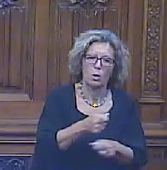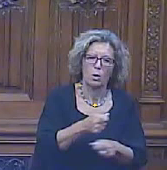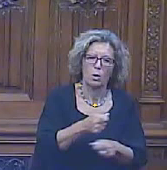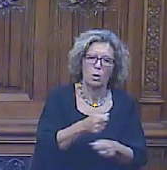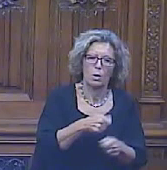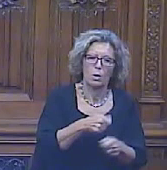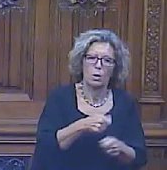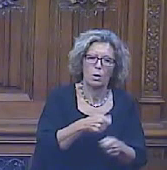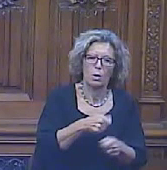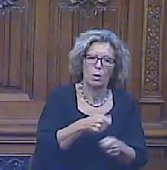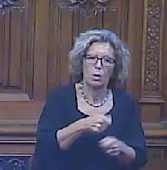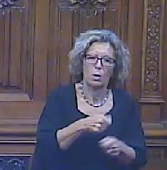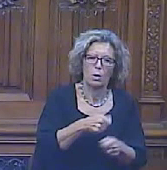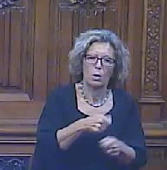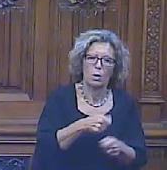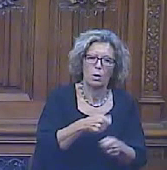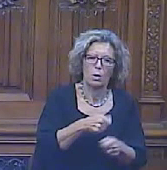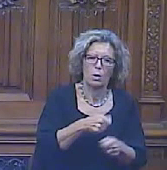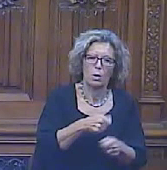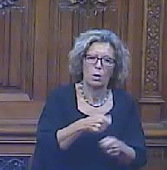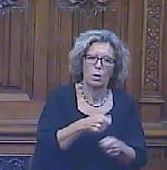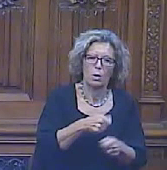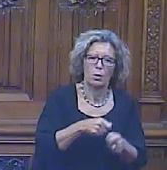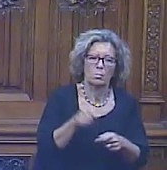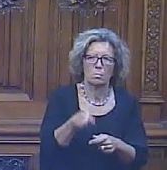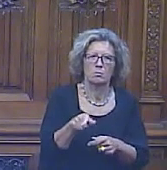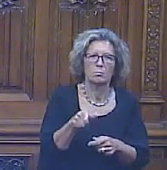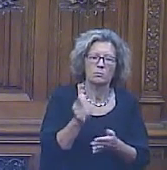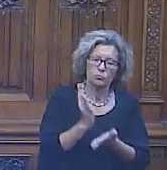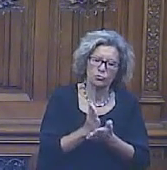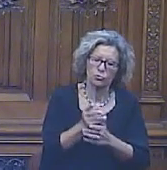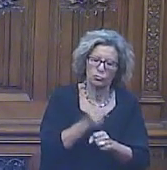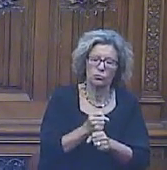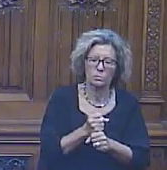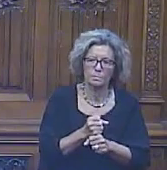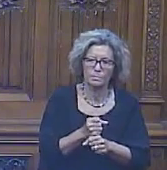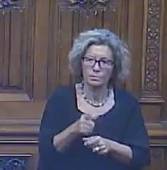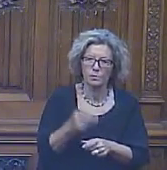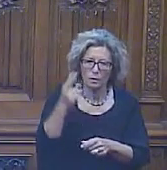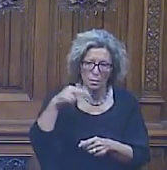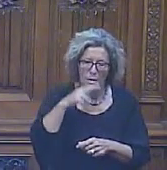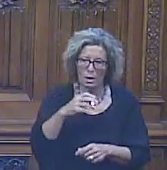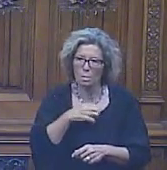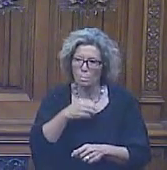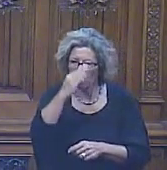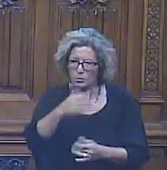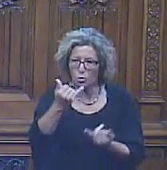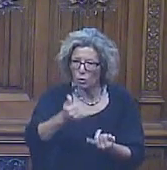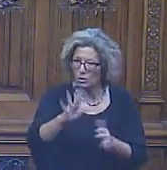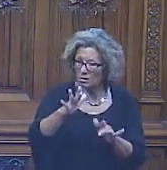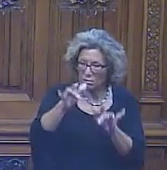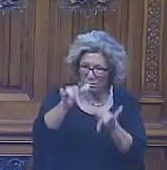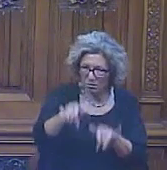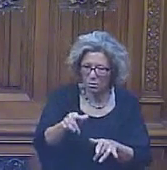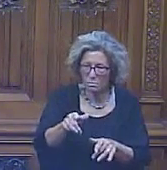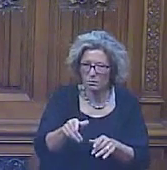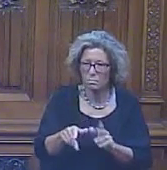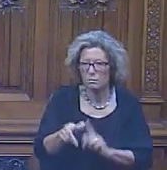Dank und ein rasches Handeln war gefragt. Und Herr Bürgermeister, Sie sind zwar heute nicht da, was